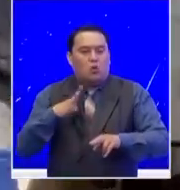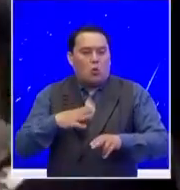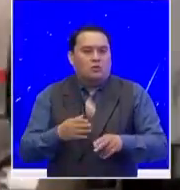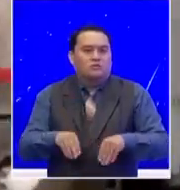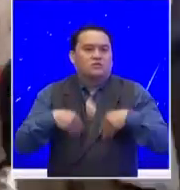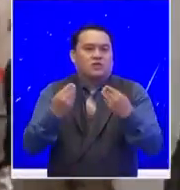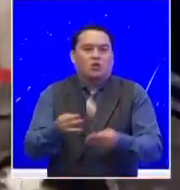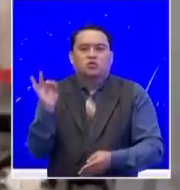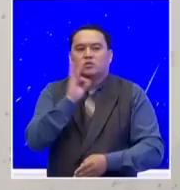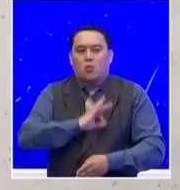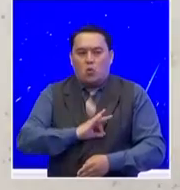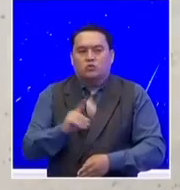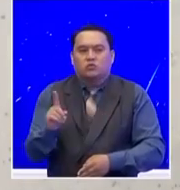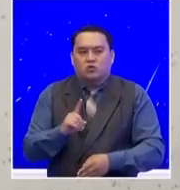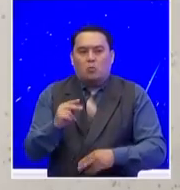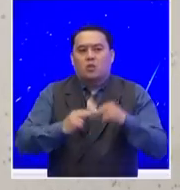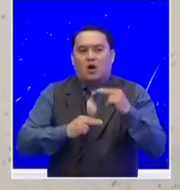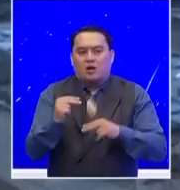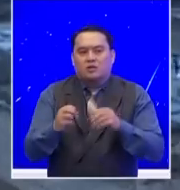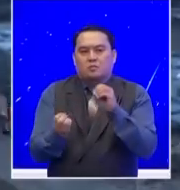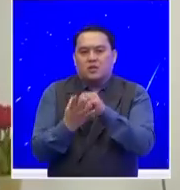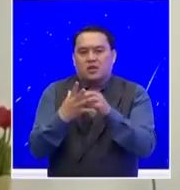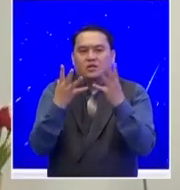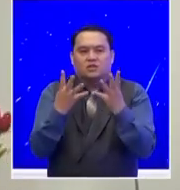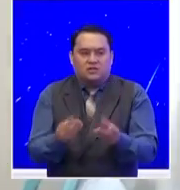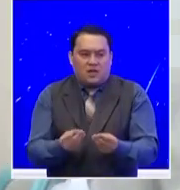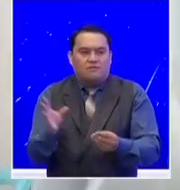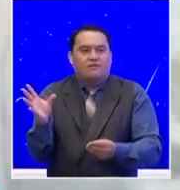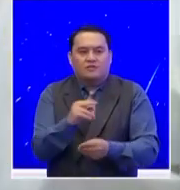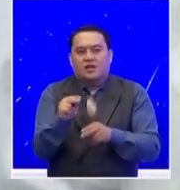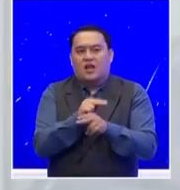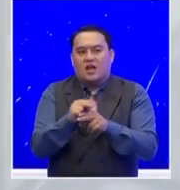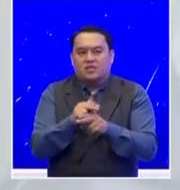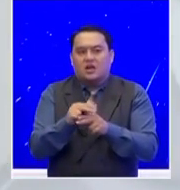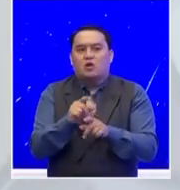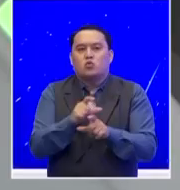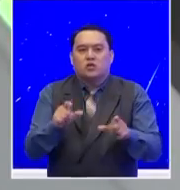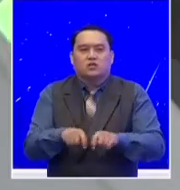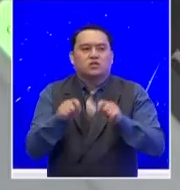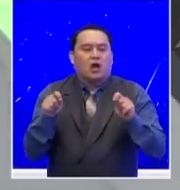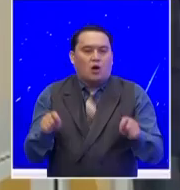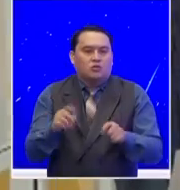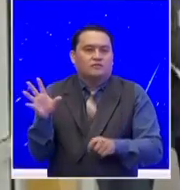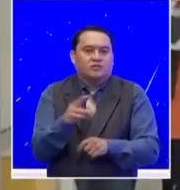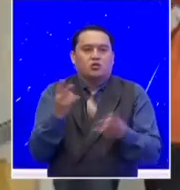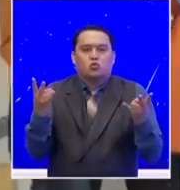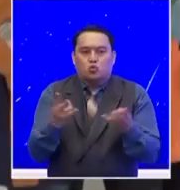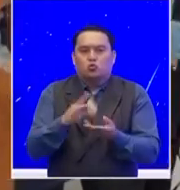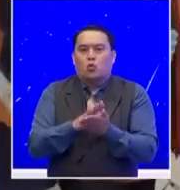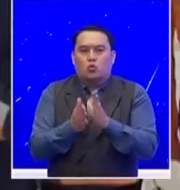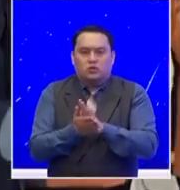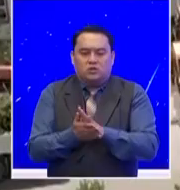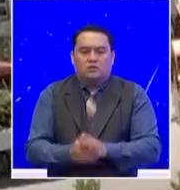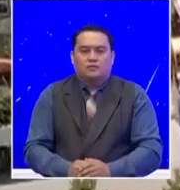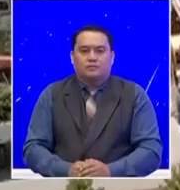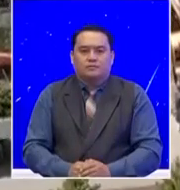сдали в эксплуатацию. Его построили всего за 15 дней. Во всех лечебницах для пациентов создадут все необходимые условия,